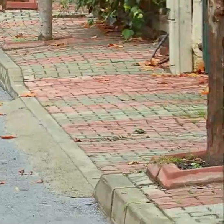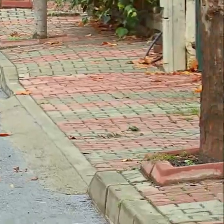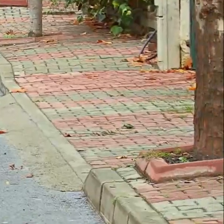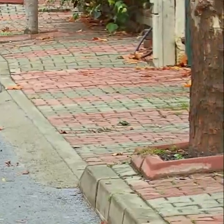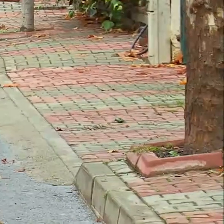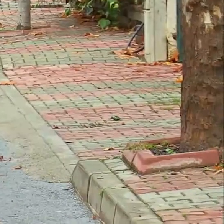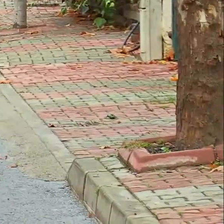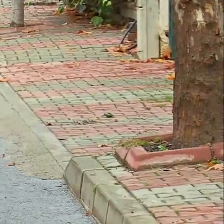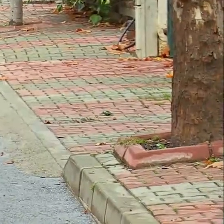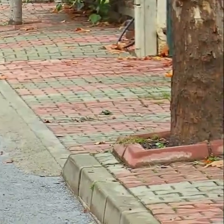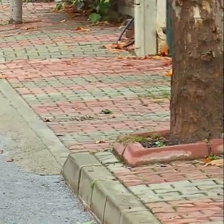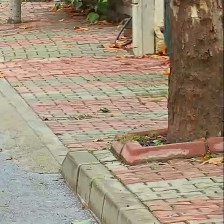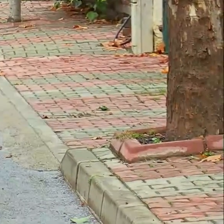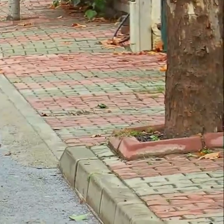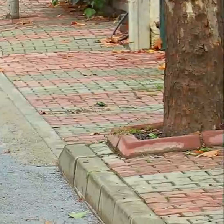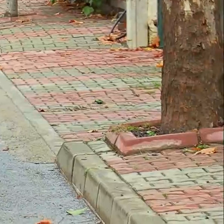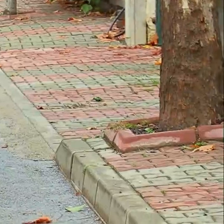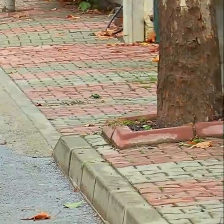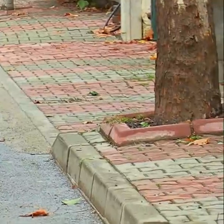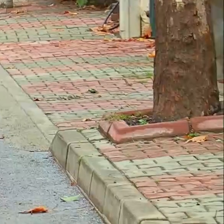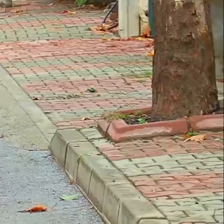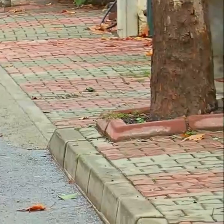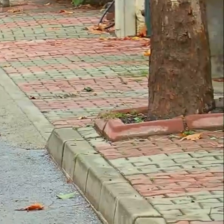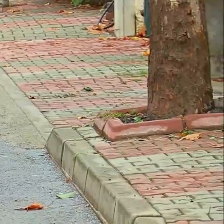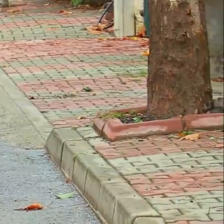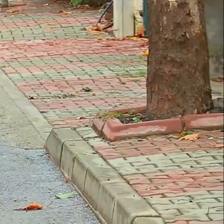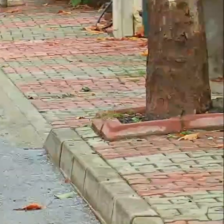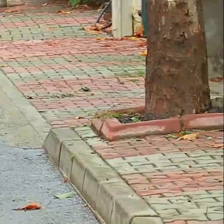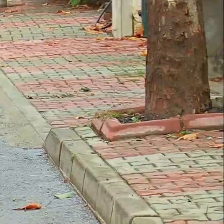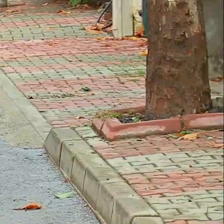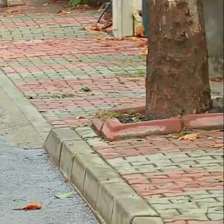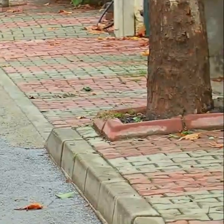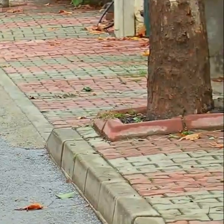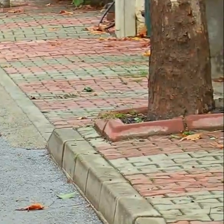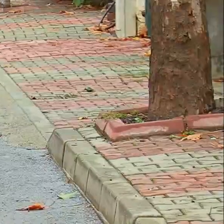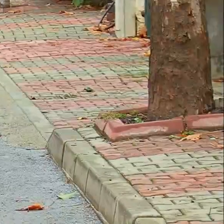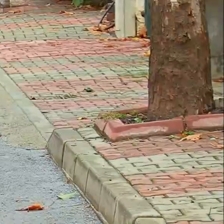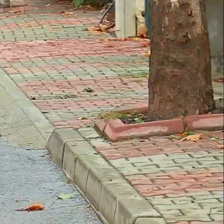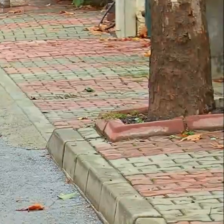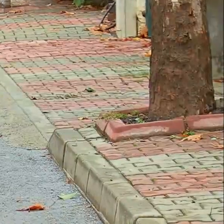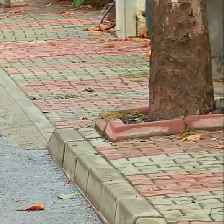Koray sokakta yürüyor. Telefonun ekranına bakınca ofladı.